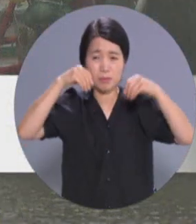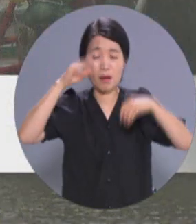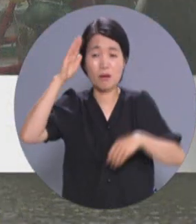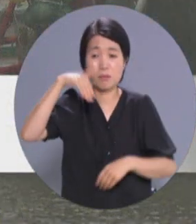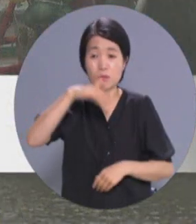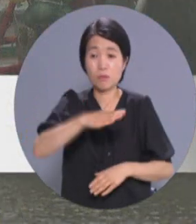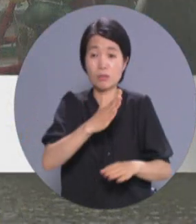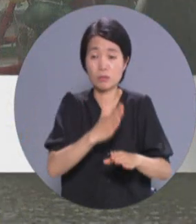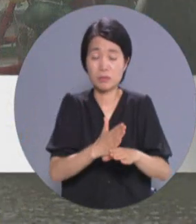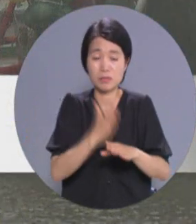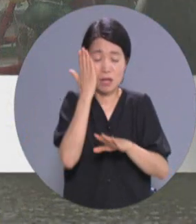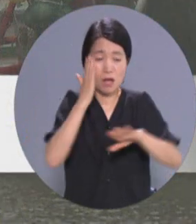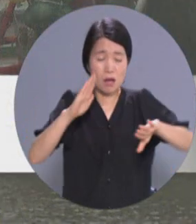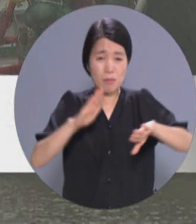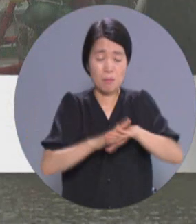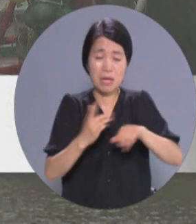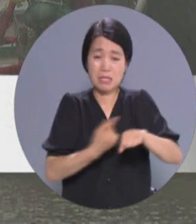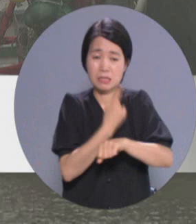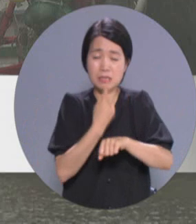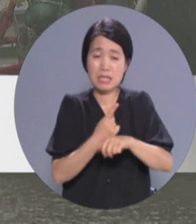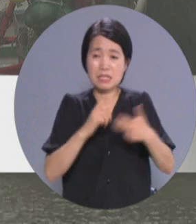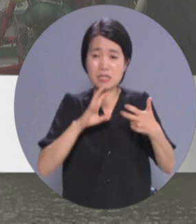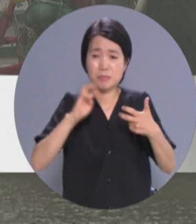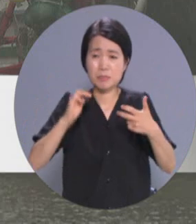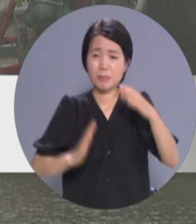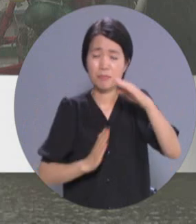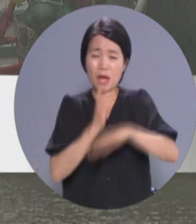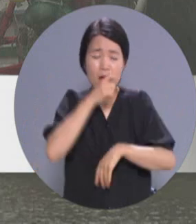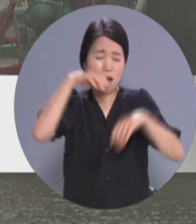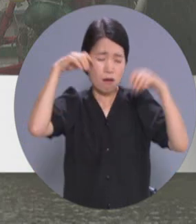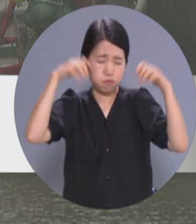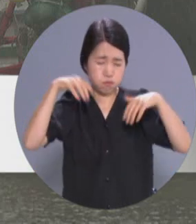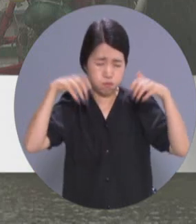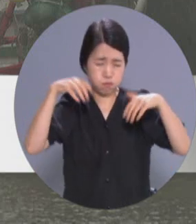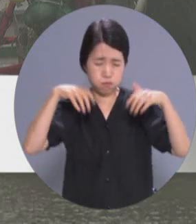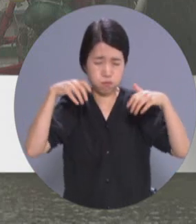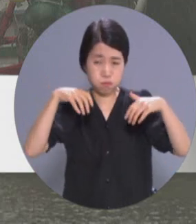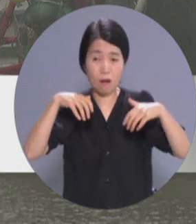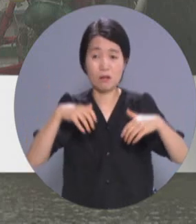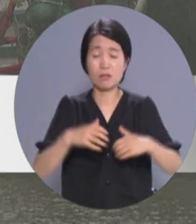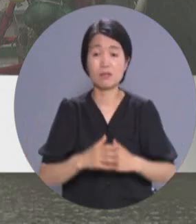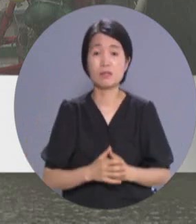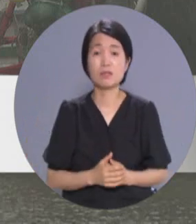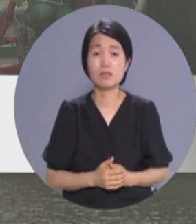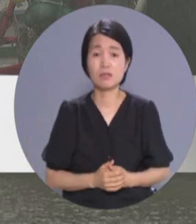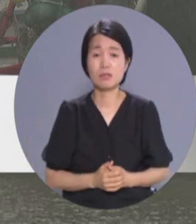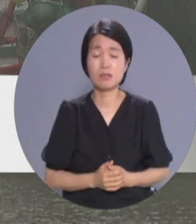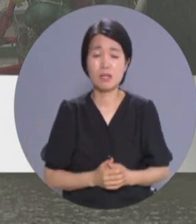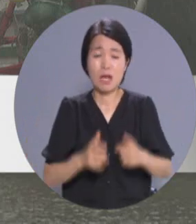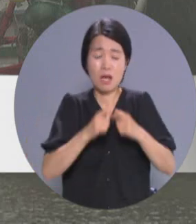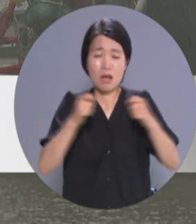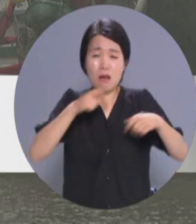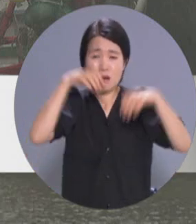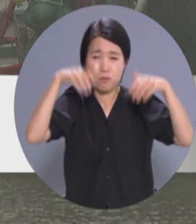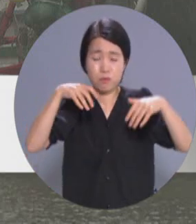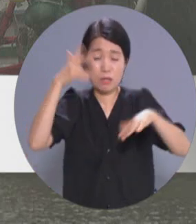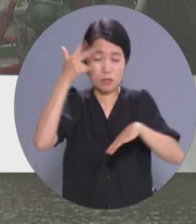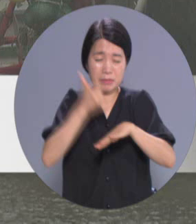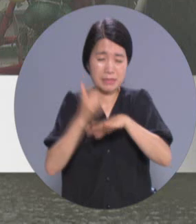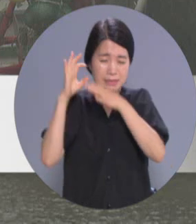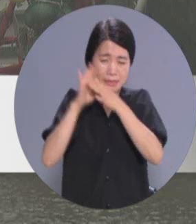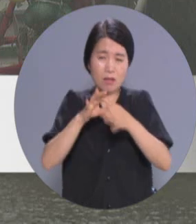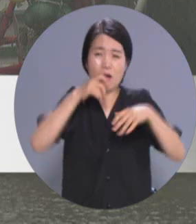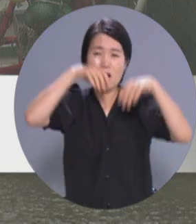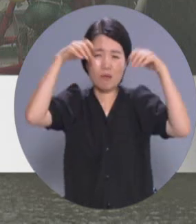있습니다 특히 밤에 시간당 70mm가 넘는 집중호우가 쏟아지고 있는데요 장마는 이번 주말까지